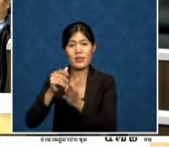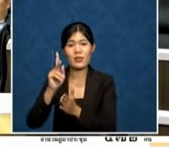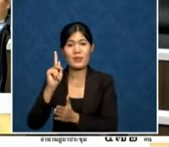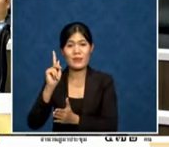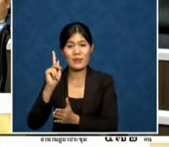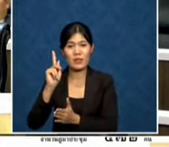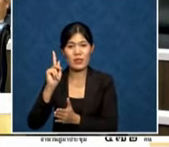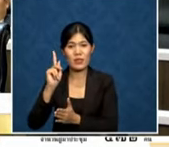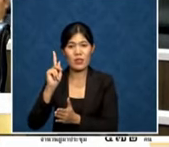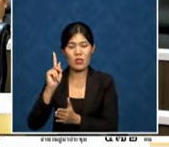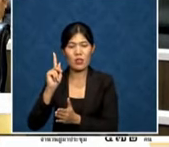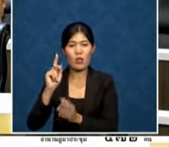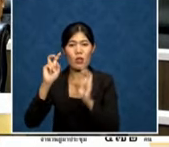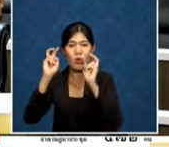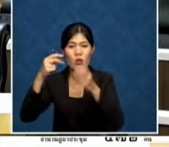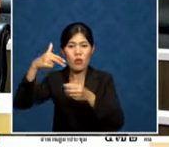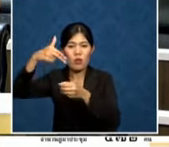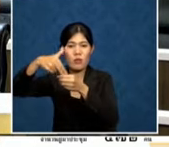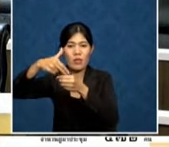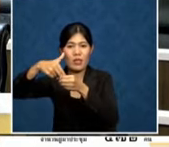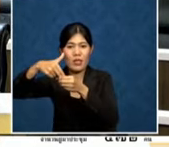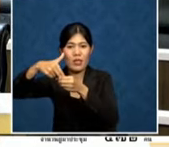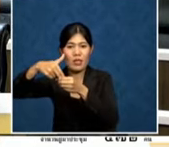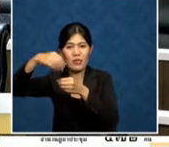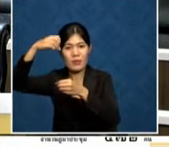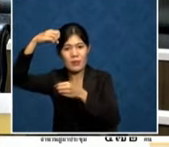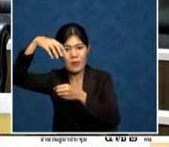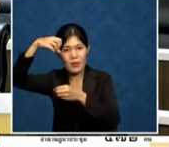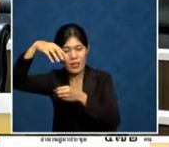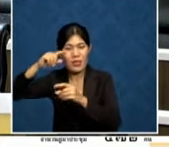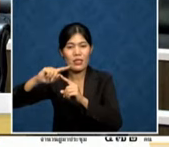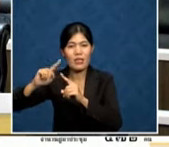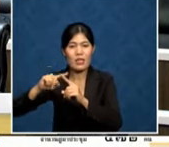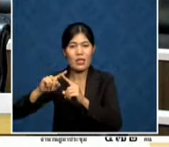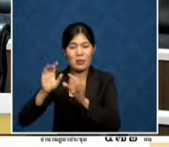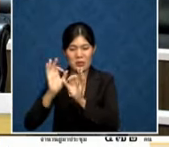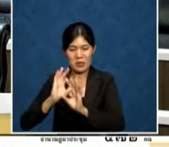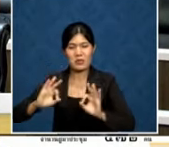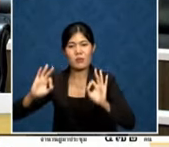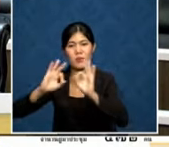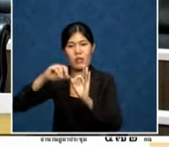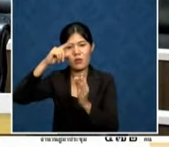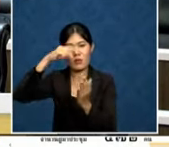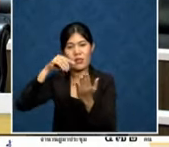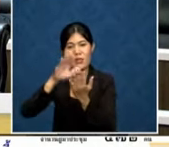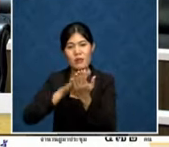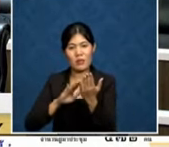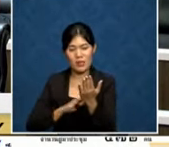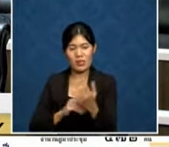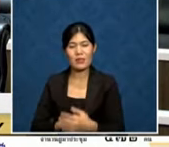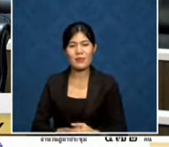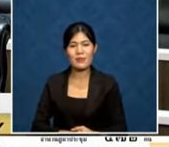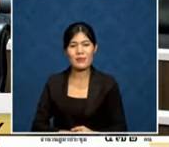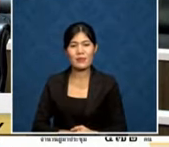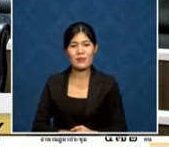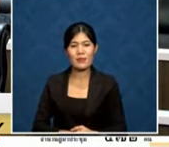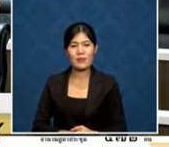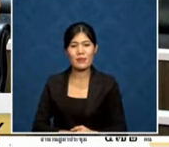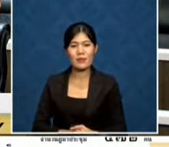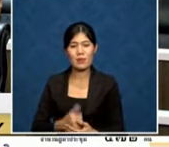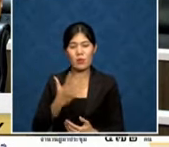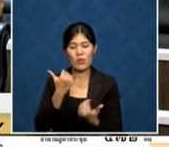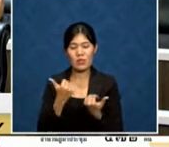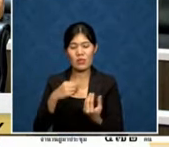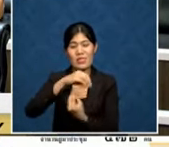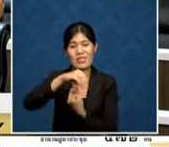เฉพาะอย่างยิ่งภาคพลังงานครับนั้นมีความจำเป็นอย่างยิ่งสำหรับประเทศไทยเราทั้งเป็นทางรอดจากปัญหาเรื่องเศรษฐกิจซบเซา